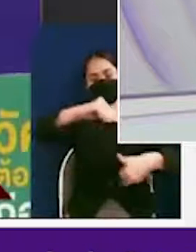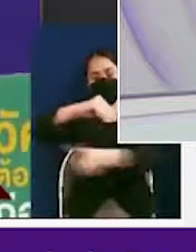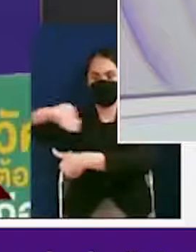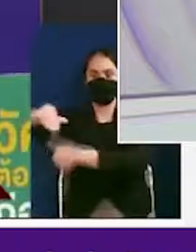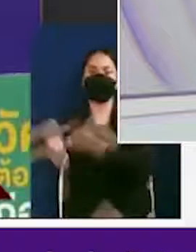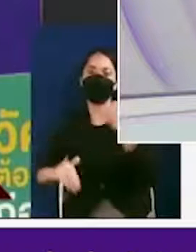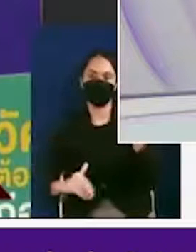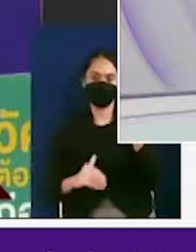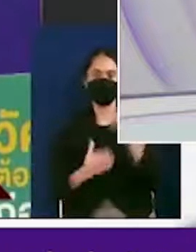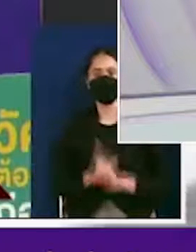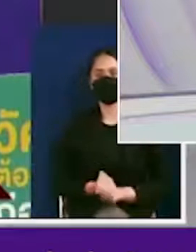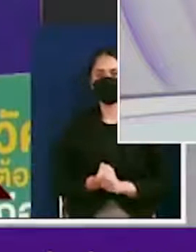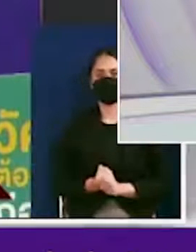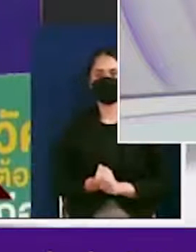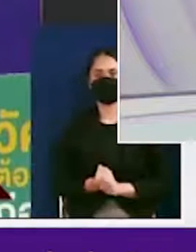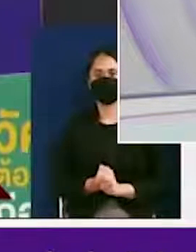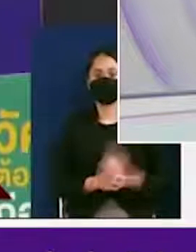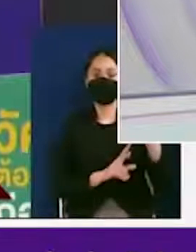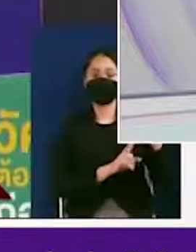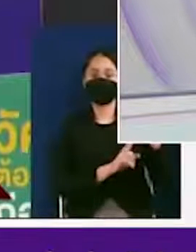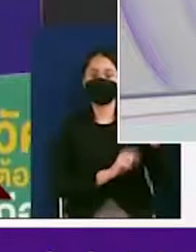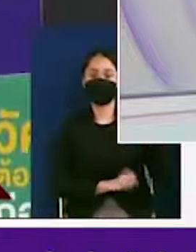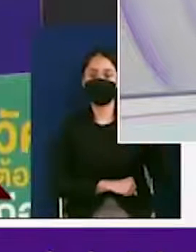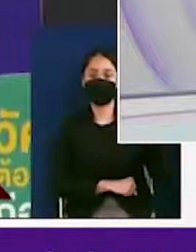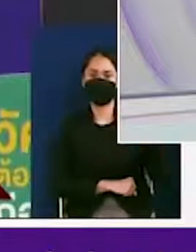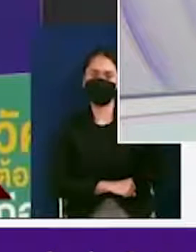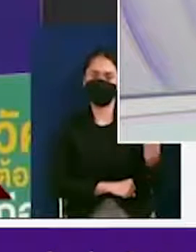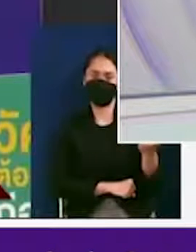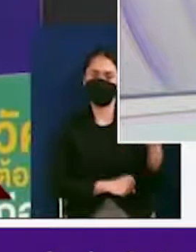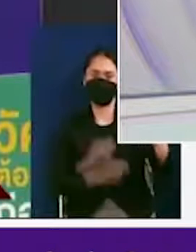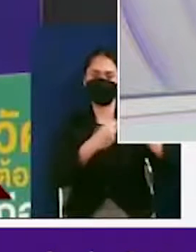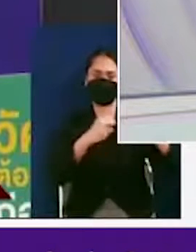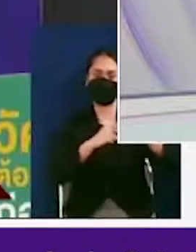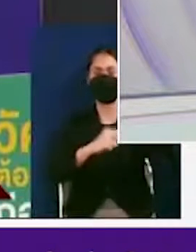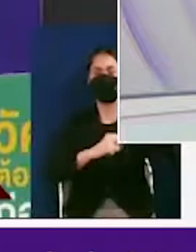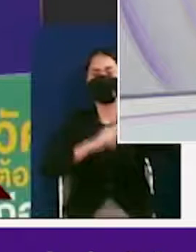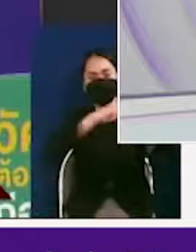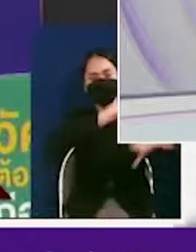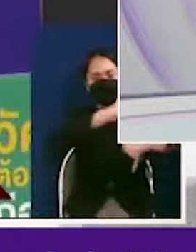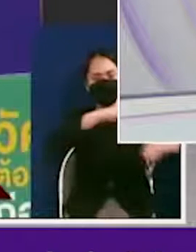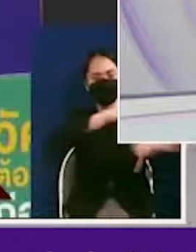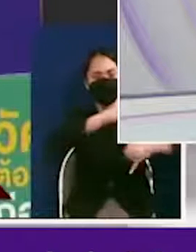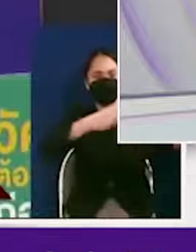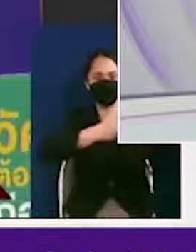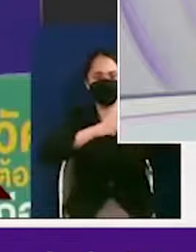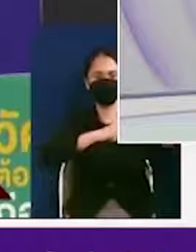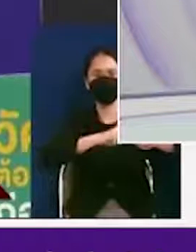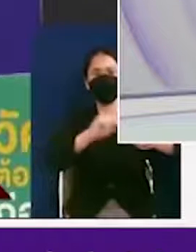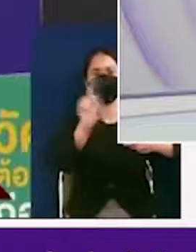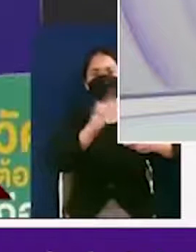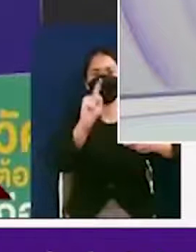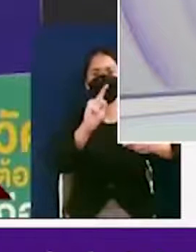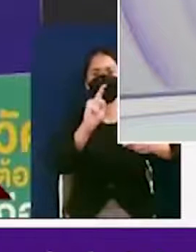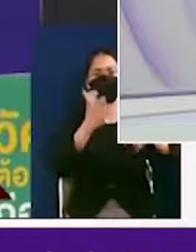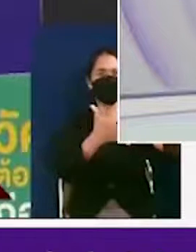ก็เก่งเช่นเดียวกันเมื่อวานนี้จึงมีการล่อซื้อเพราะเขาพบพิรุธค่ะเขาบอกว่าคนกลุ่มนี้ไปยืนลับๆล่อๆท่าทีลุกลี้ลุกลนคือไม่ปกติอ่ะ